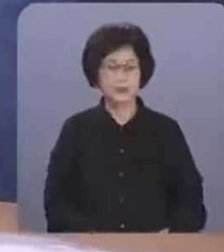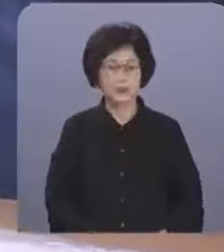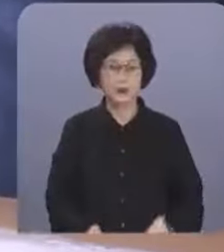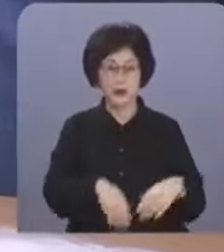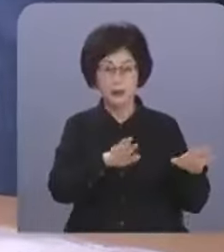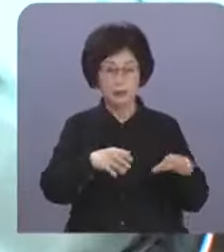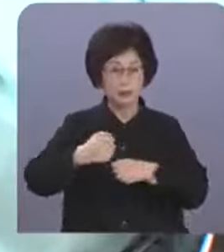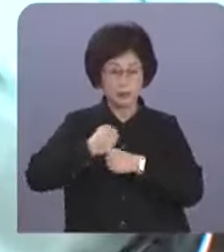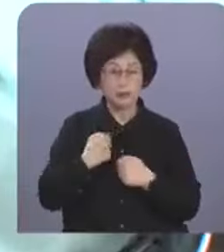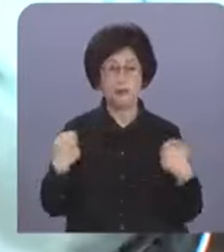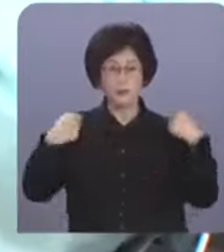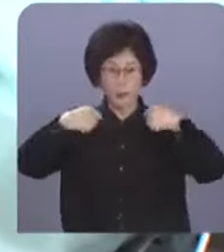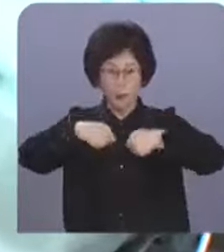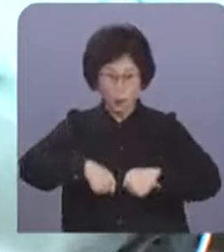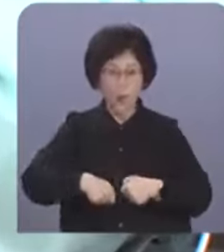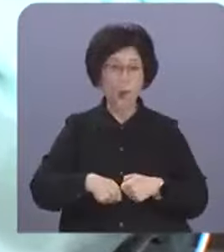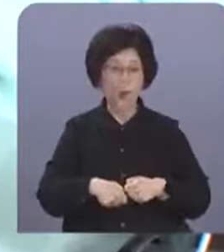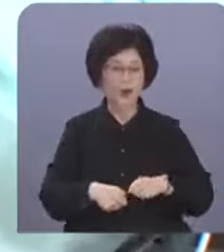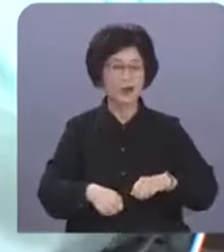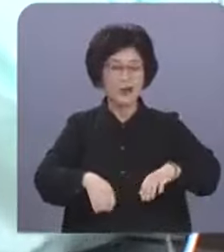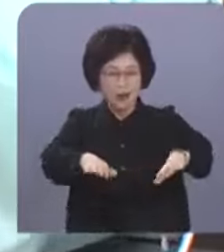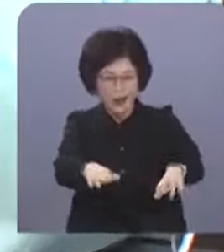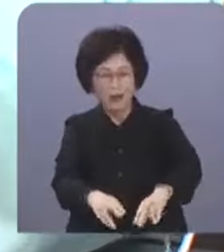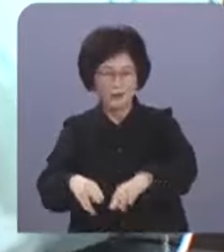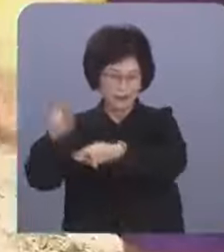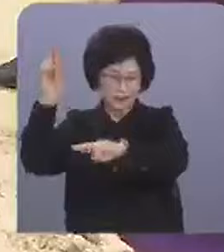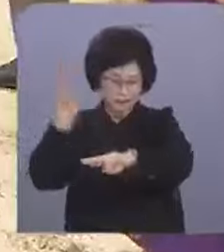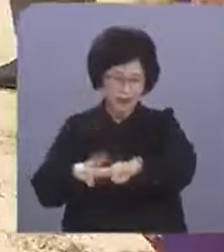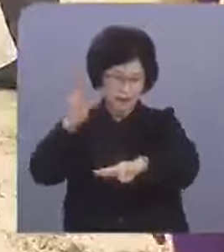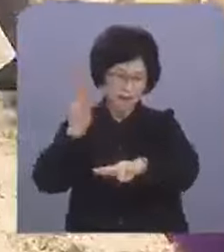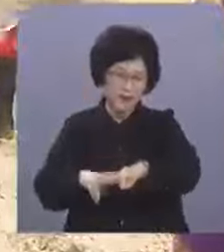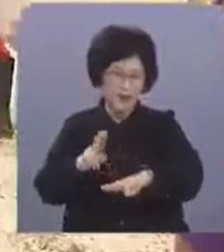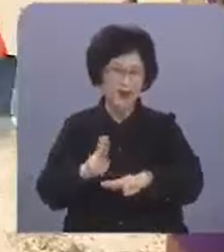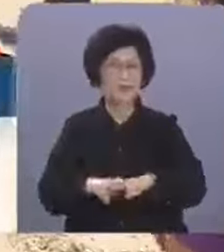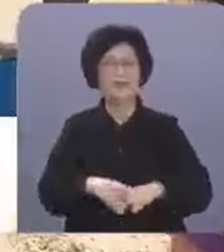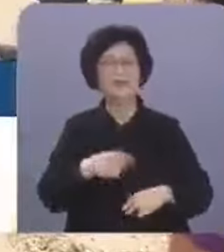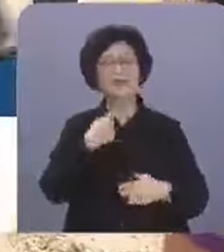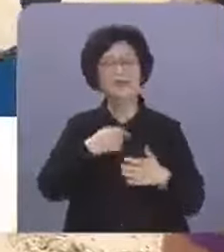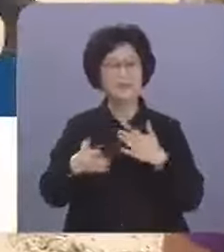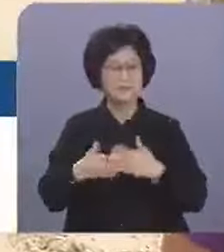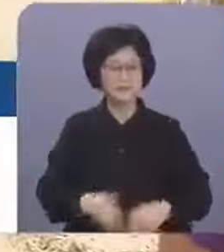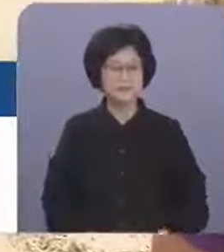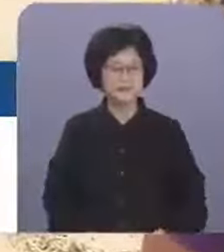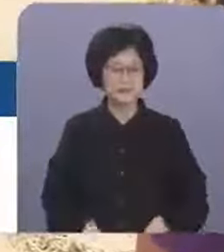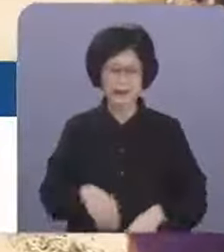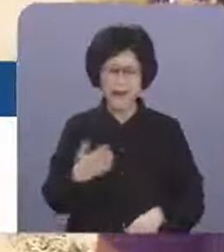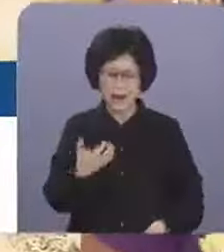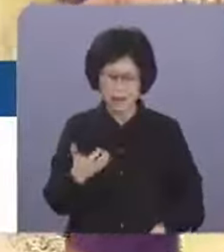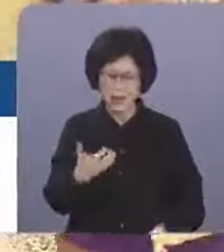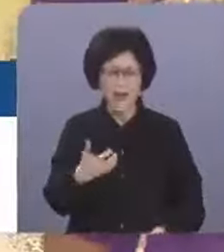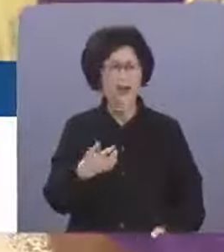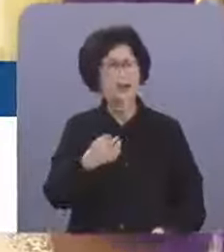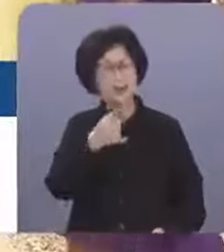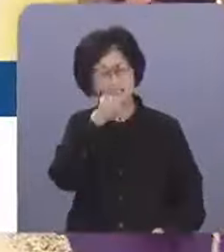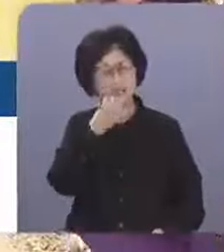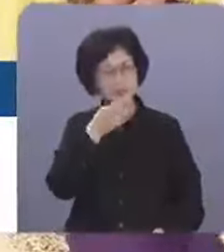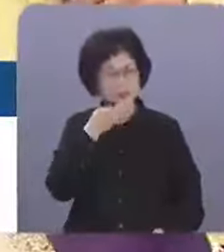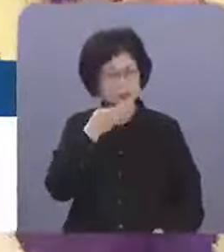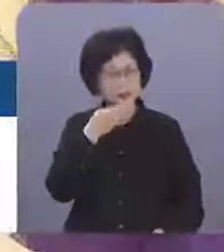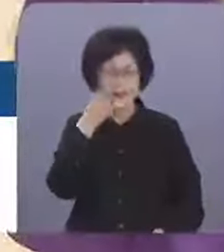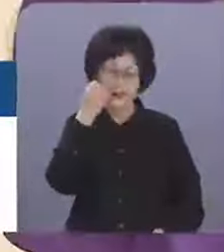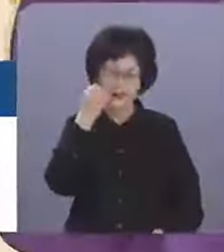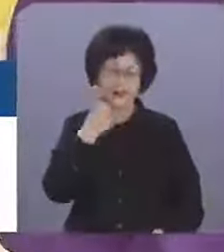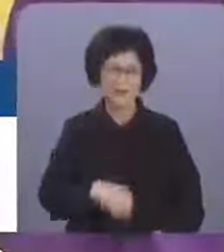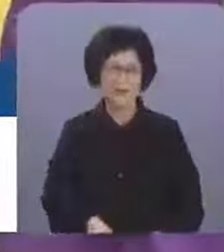입던 옷도 입어보고 곤장 맞는 체험도 직접 해봅니다. 곤장 맞는 게 안 아플지 아플지